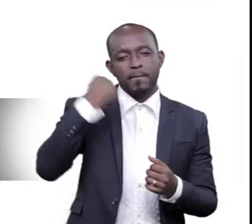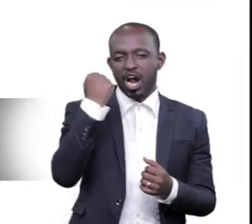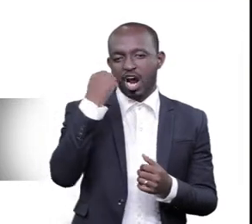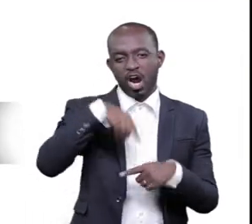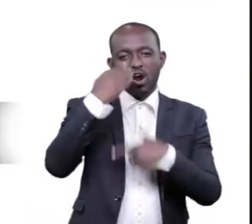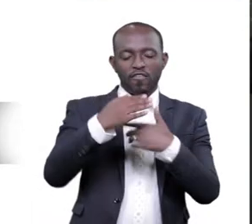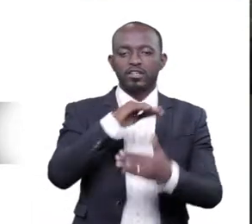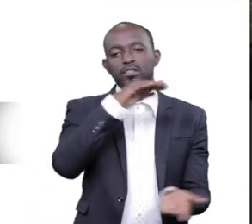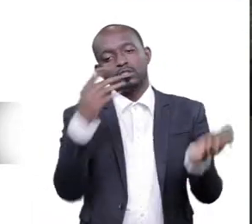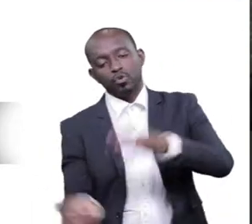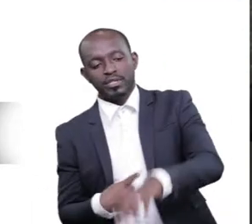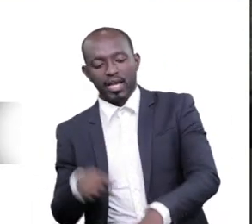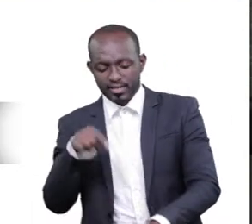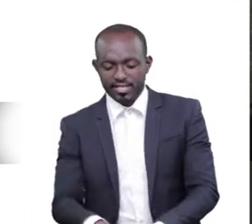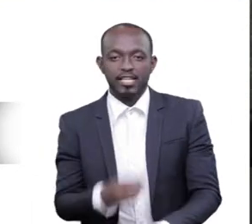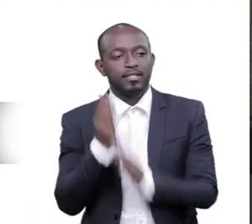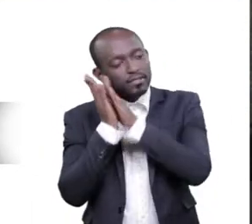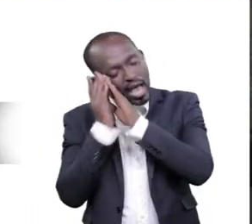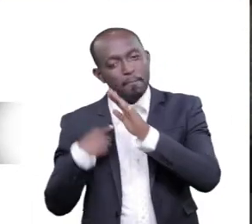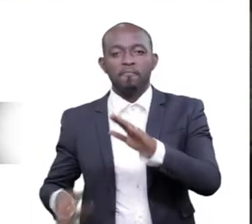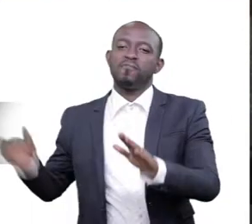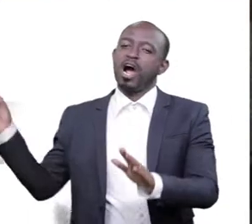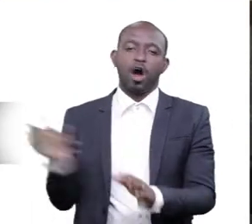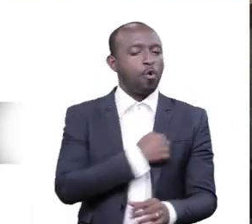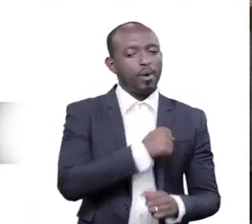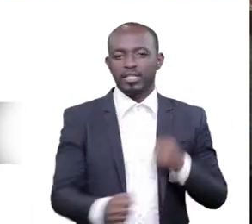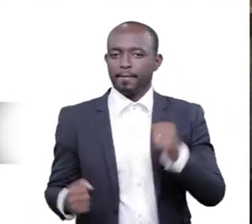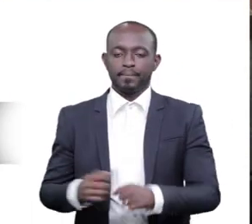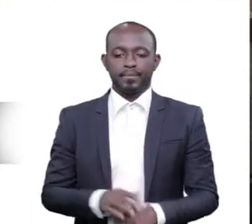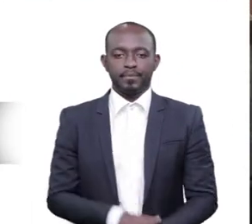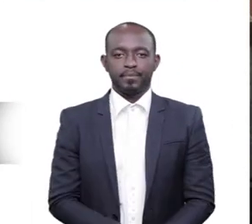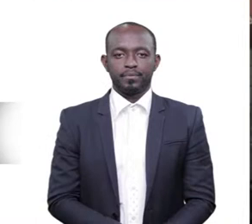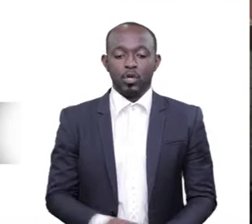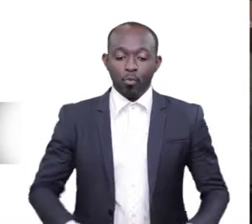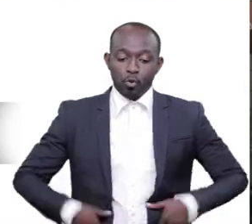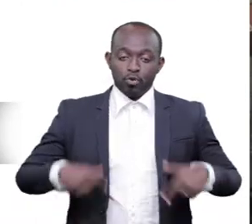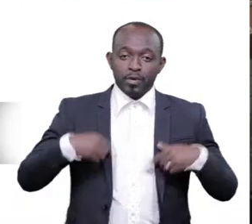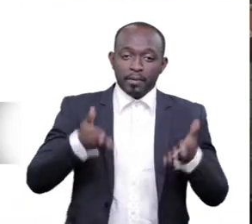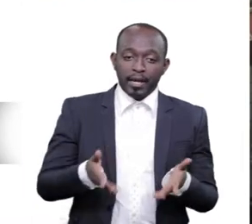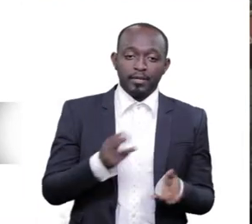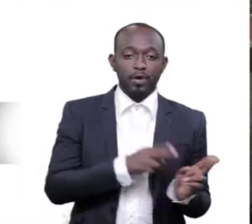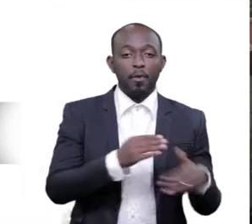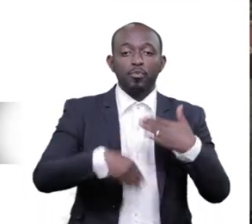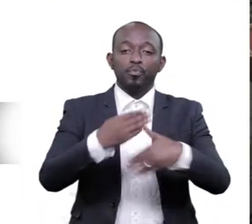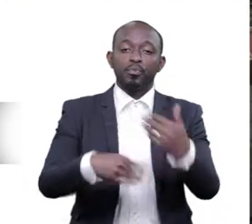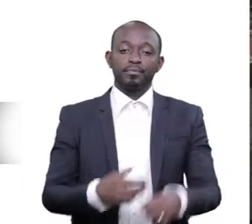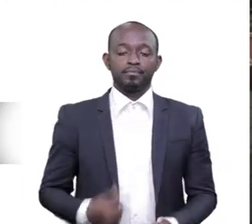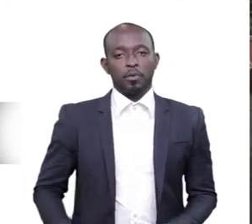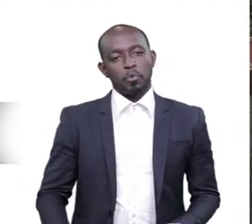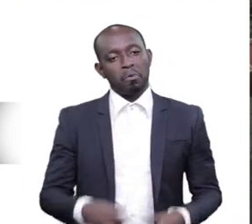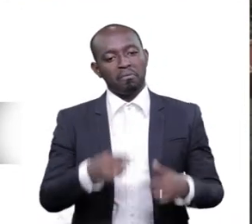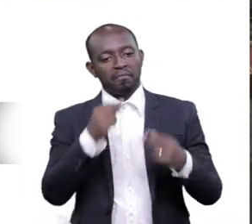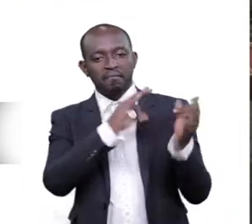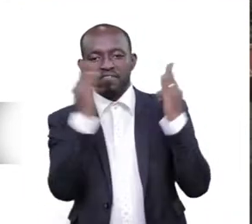ankubitira hasi mu buzima bwanjye bwa buri munsi mbamo mu muryango nta